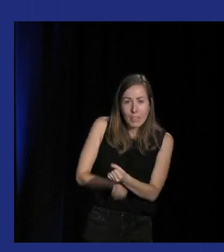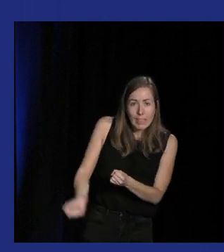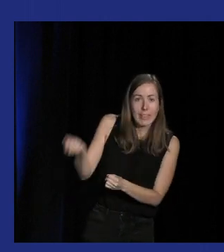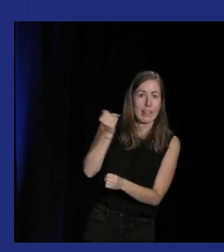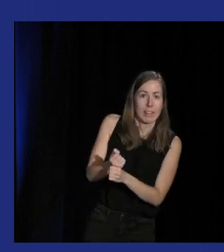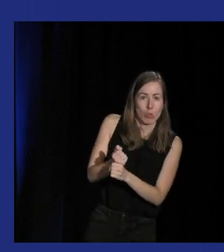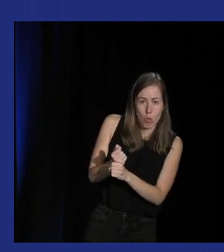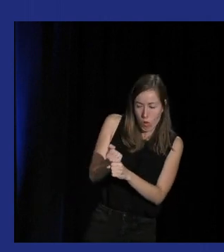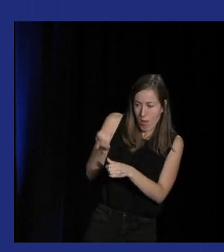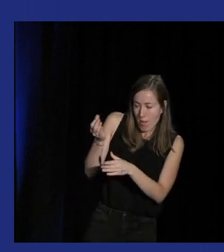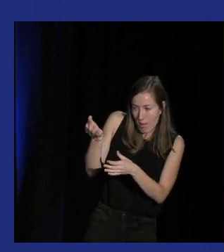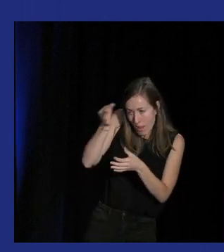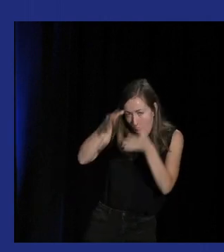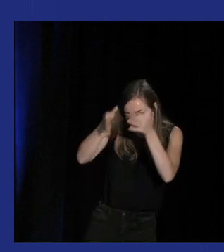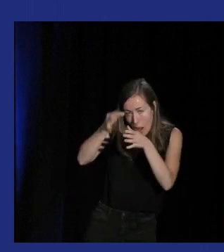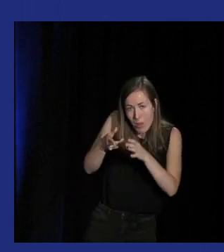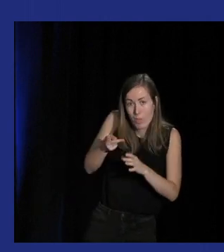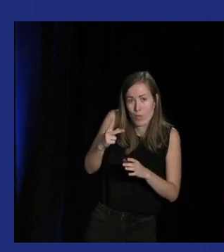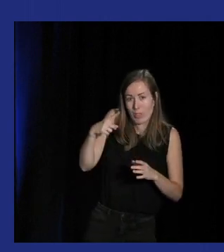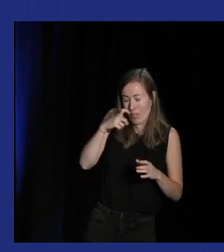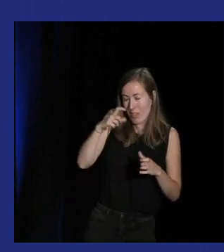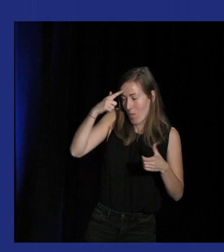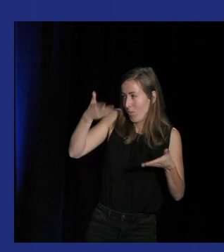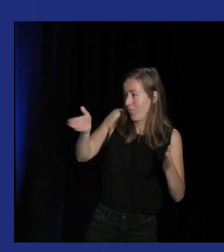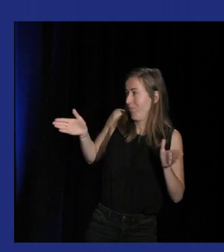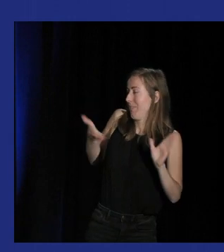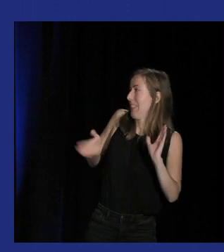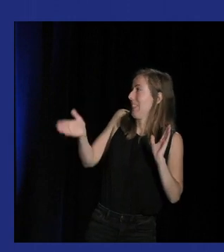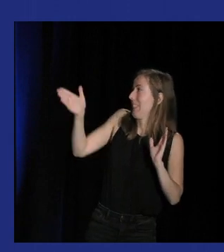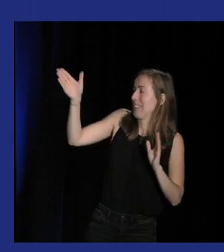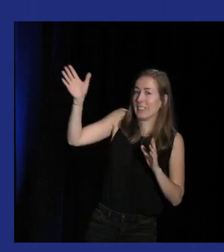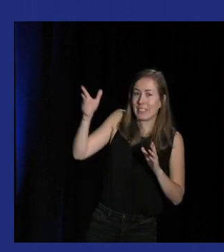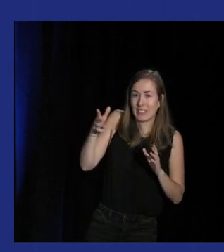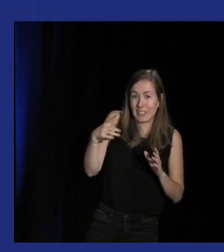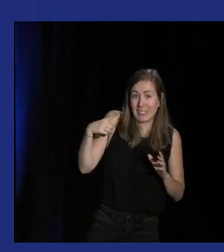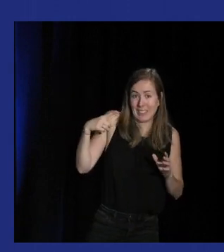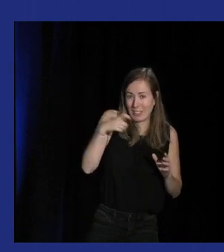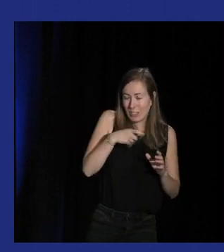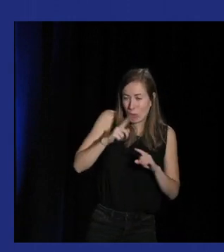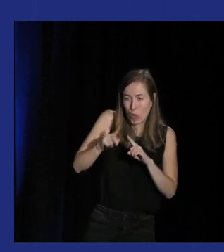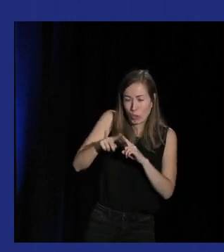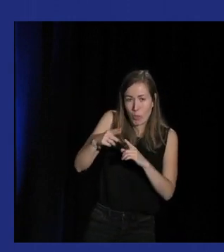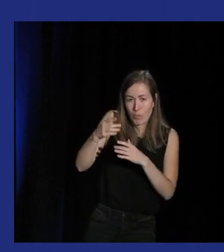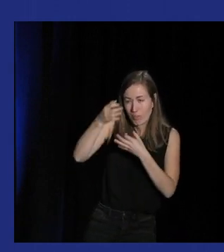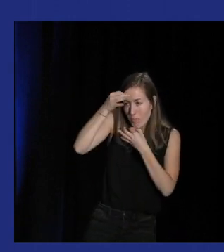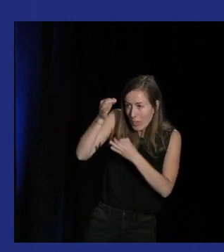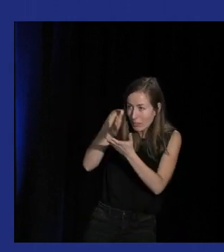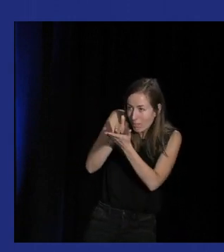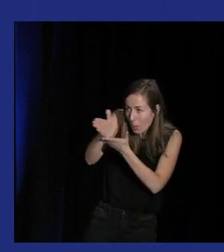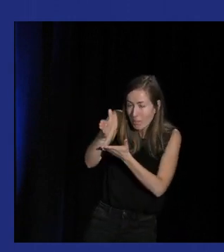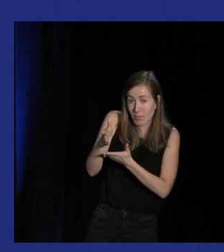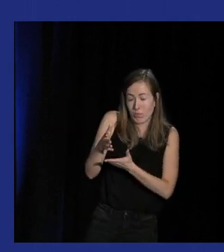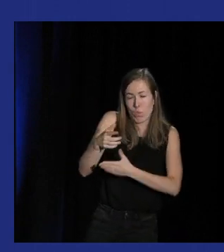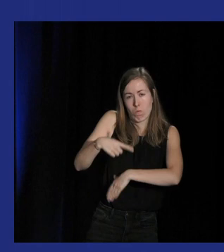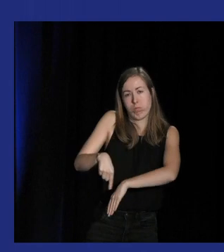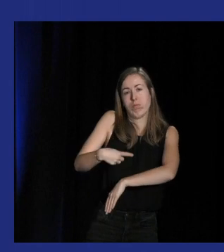me resserrer sur quelque chose et je mettrai longtemps avant d'avoir que je deviens précis ça me prend beaucoup plus de temps en fait